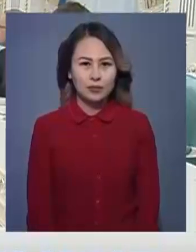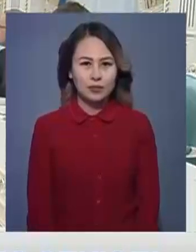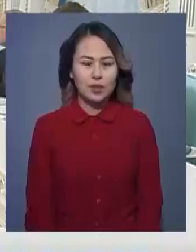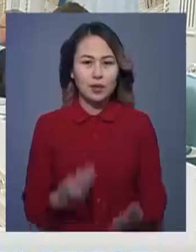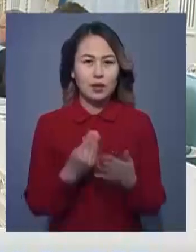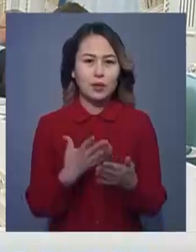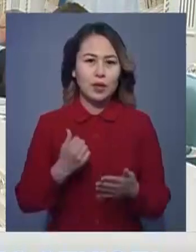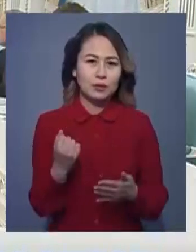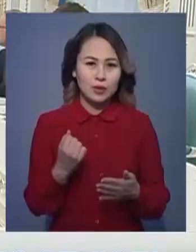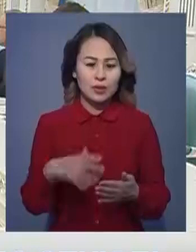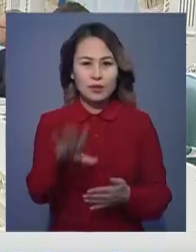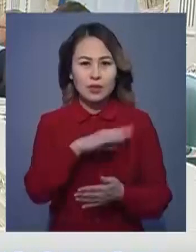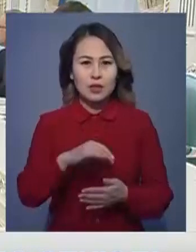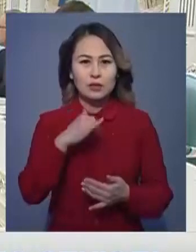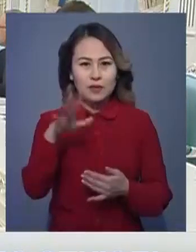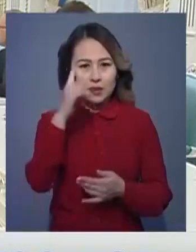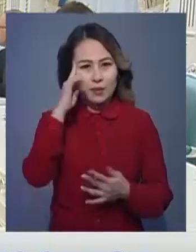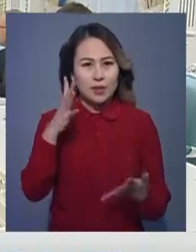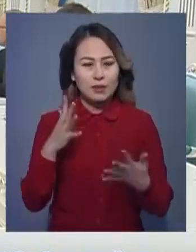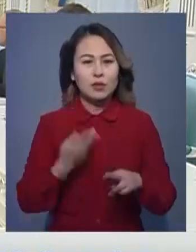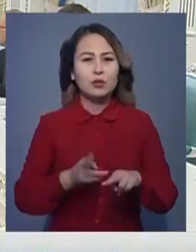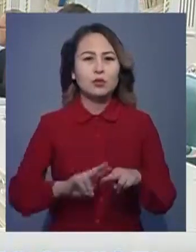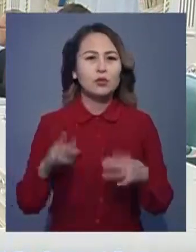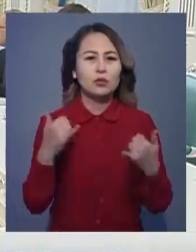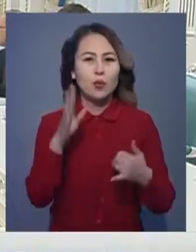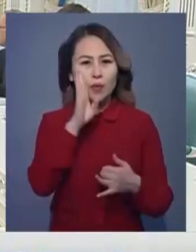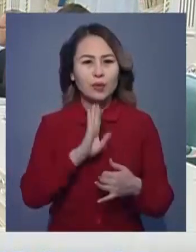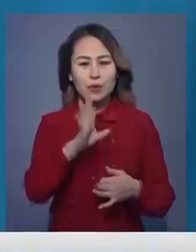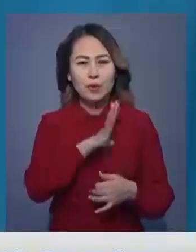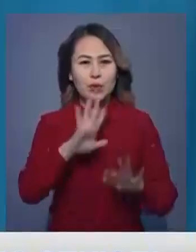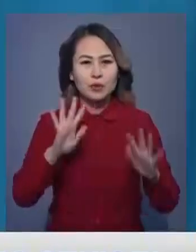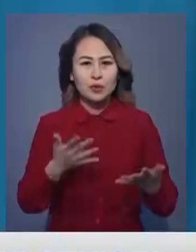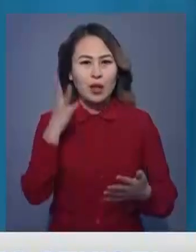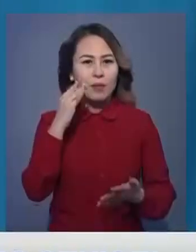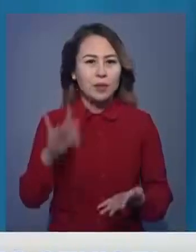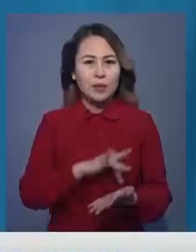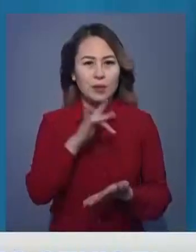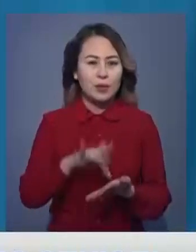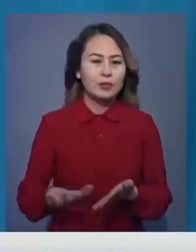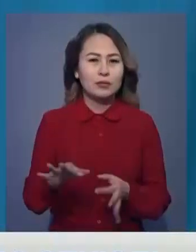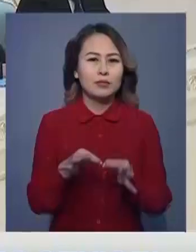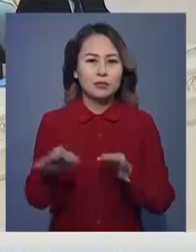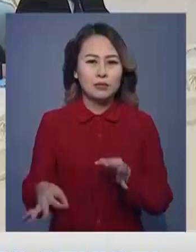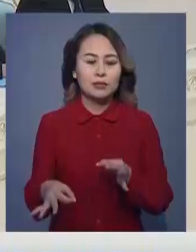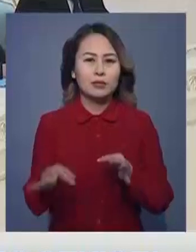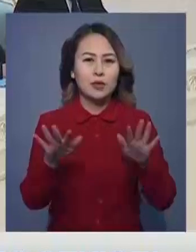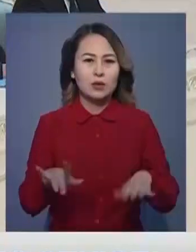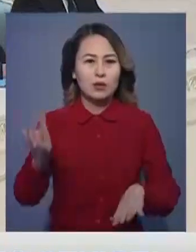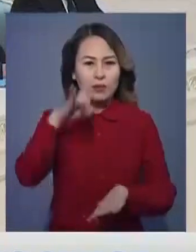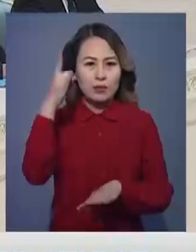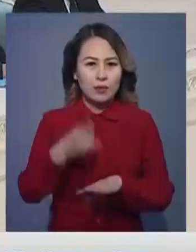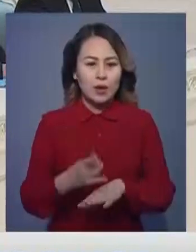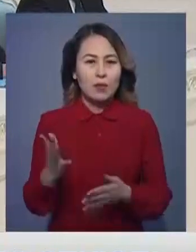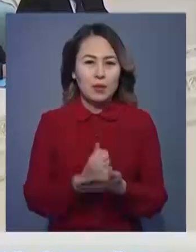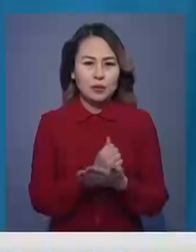Құрметті әріптестер, өздеріңізге мәлім, бүгін таңертең Алматы қаласының маңында ұшақ апаты